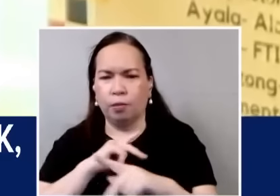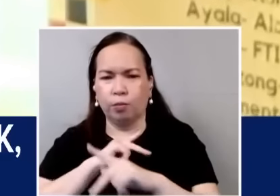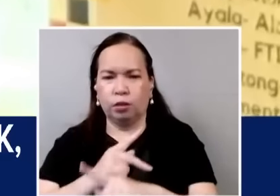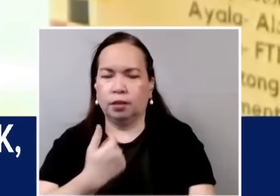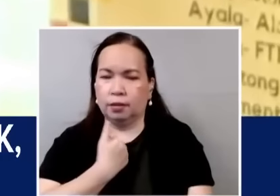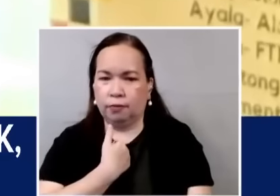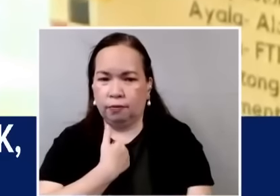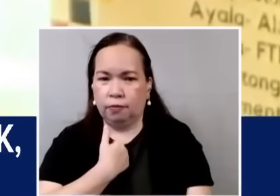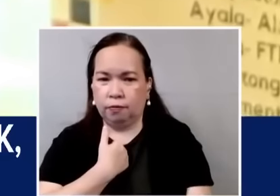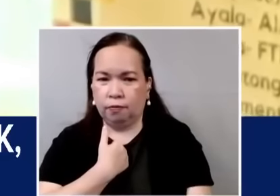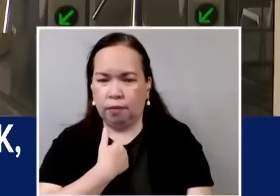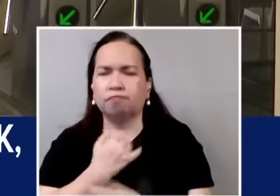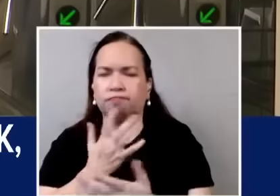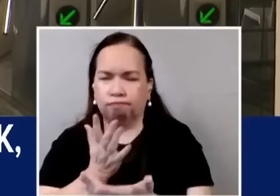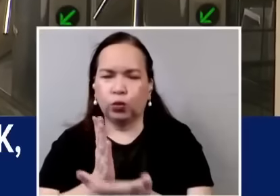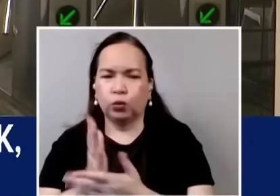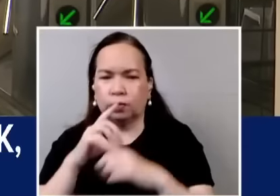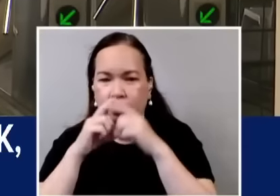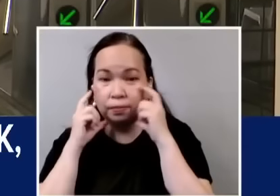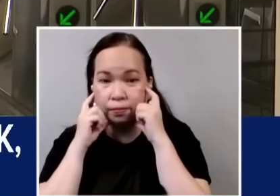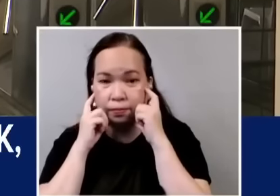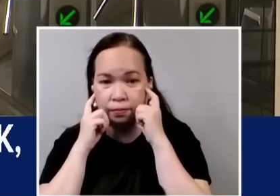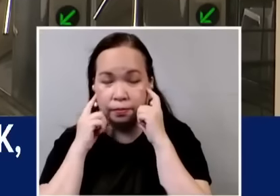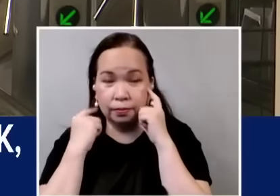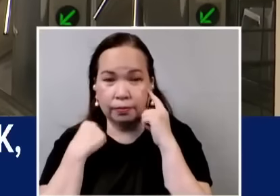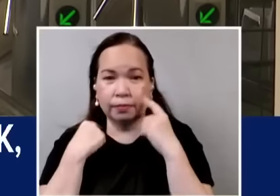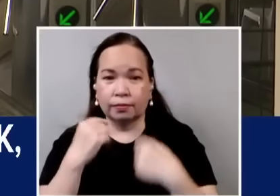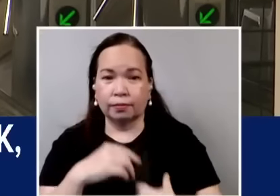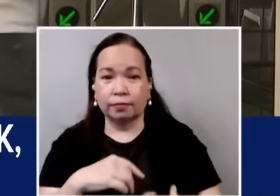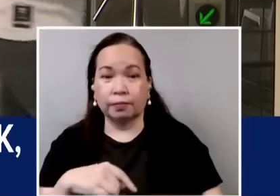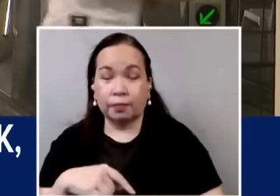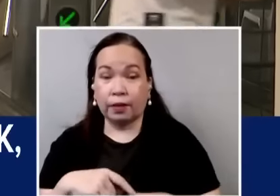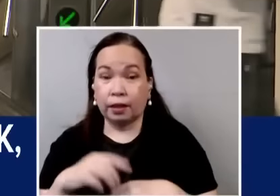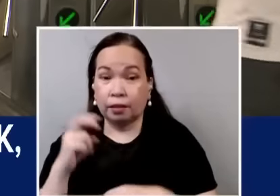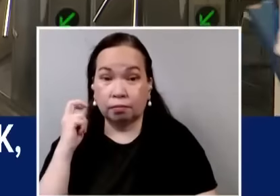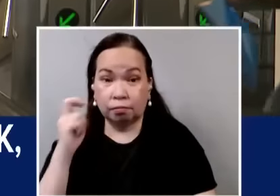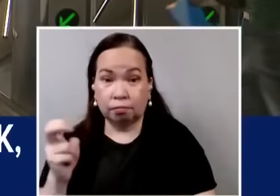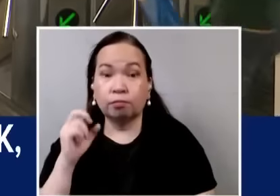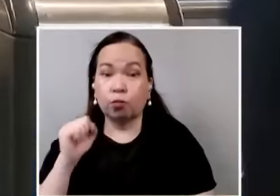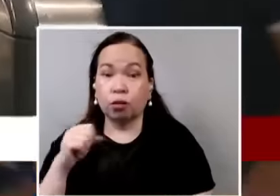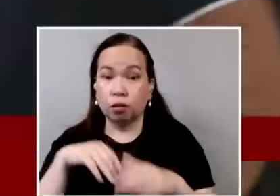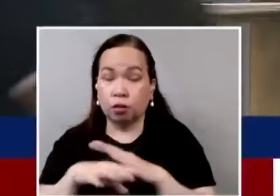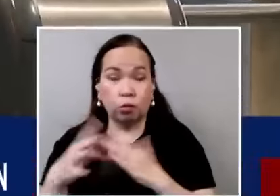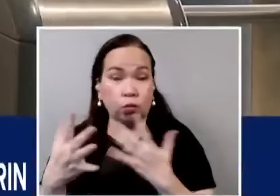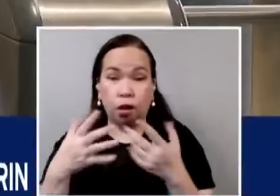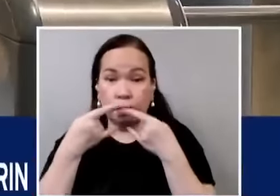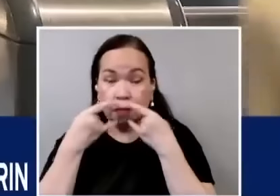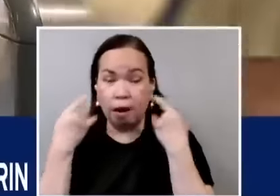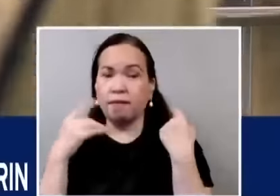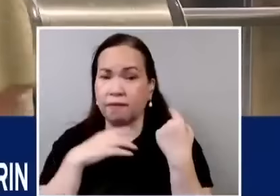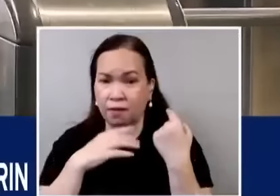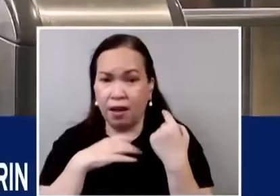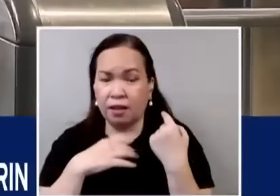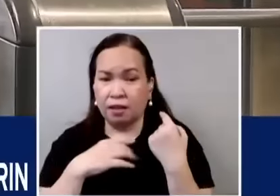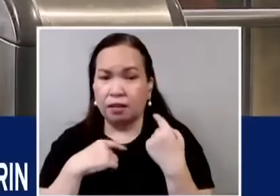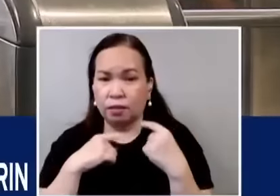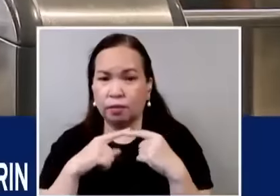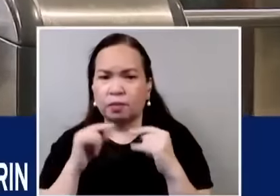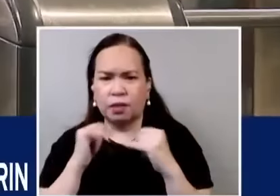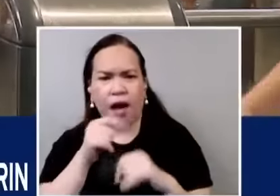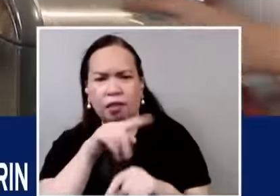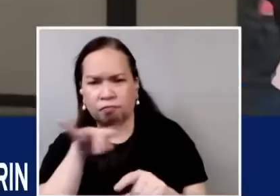sarili ko, magpa-face mask po ako. Sa MRT3, pwede na rin sumakay ng walang suot na face mask, pero karamihan, patuloy pa